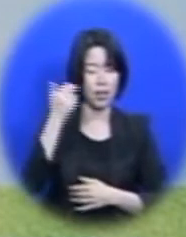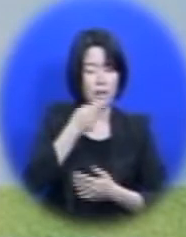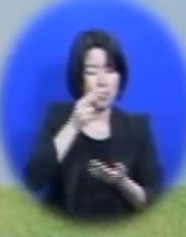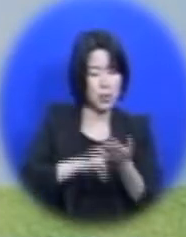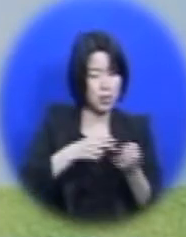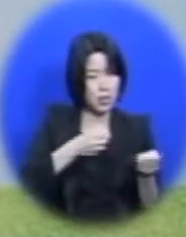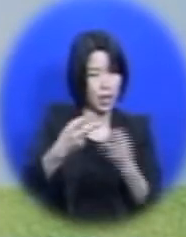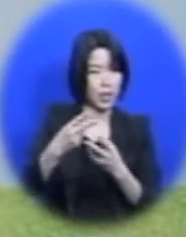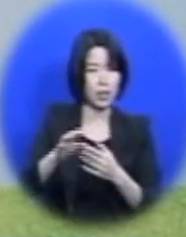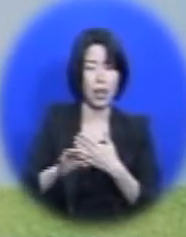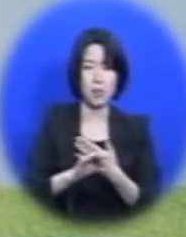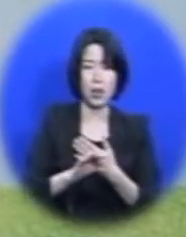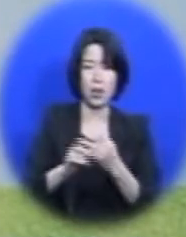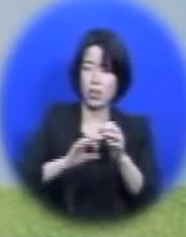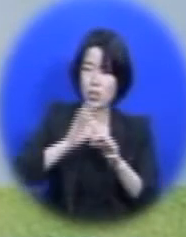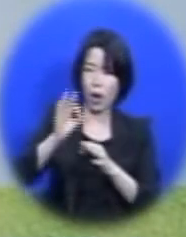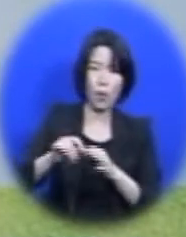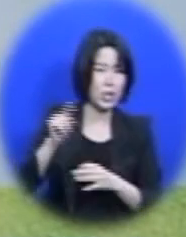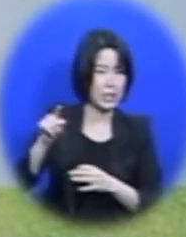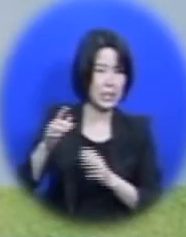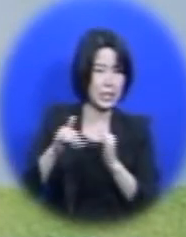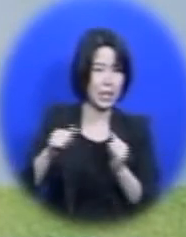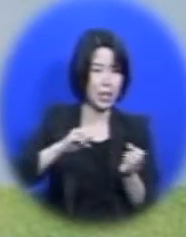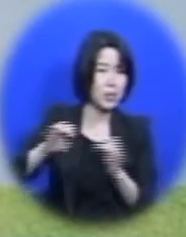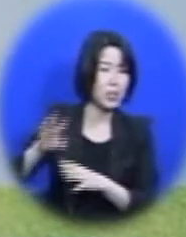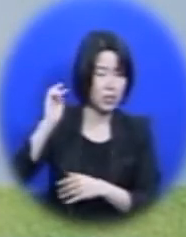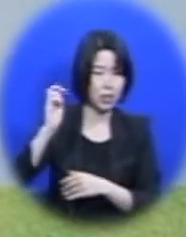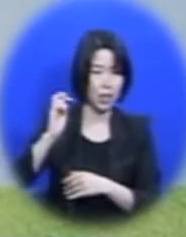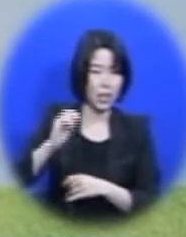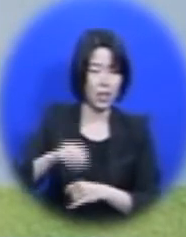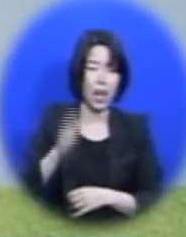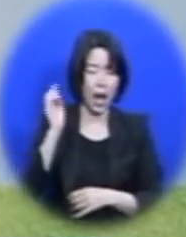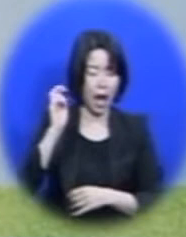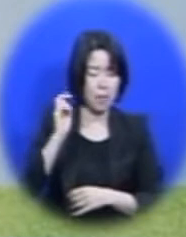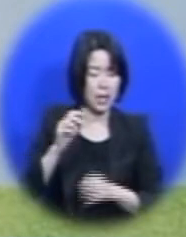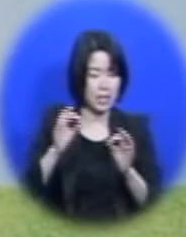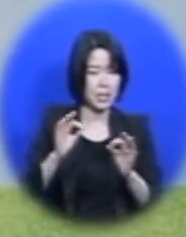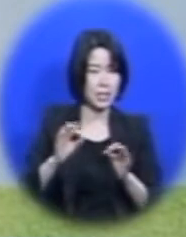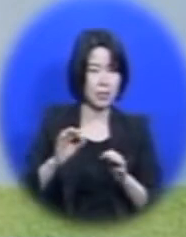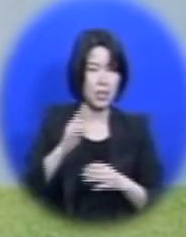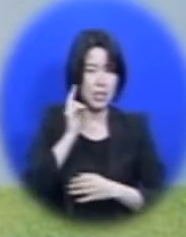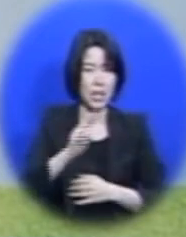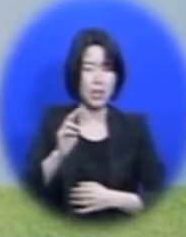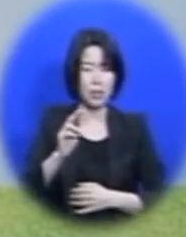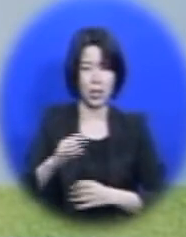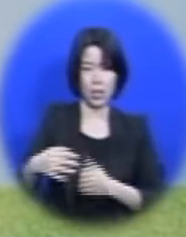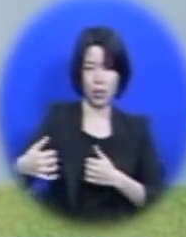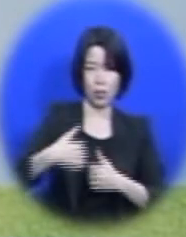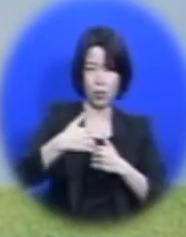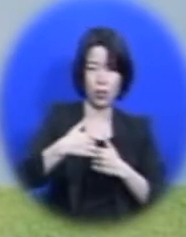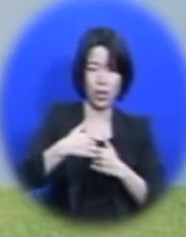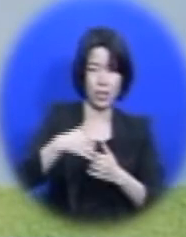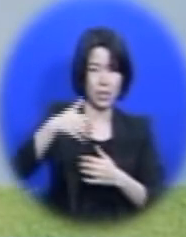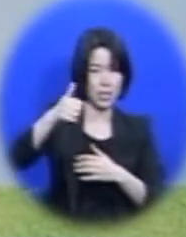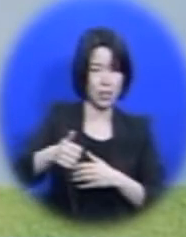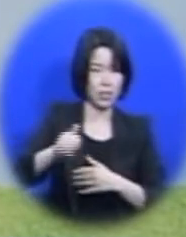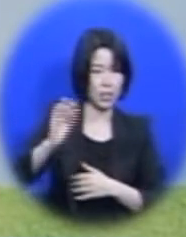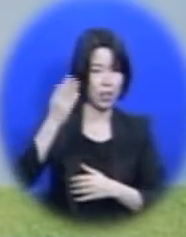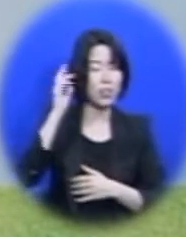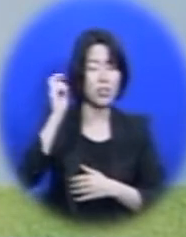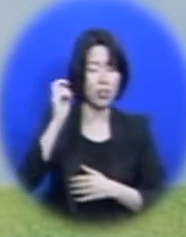나는 그를 영원히 잃었을 것이고 어쩌면 지금 나를 가장 치명적으로 공격하는 적장이 되어 있을 것이다.